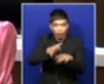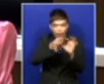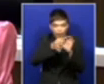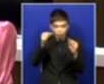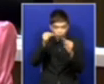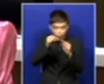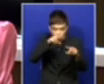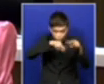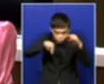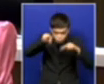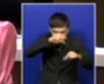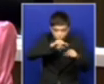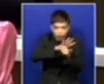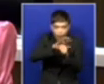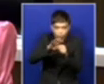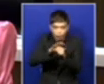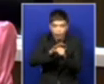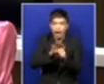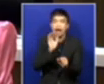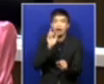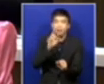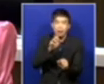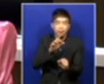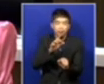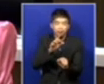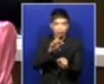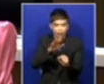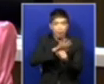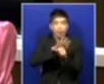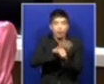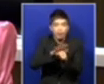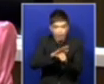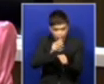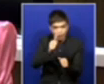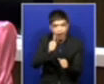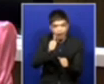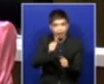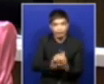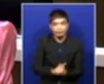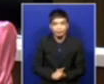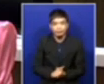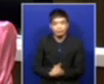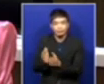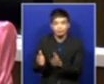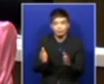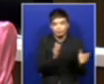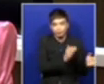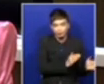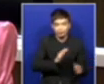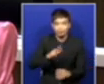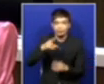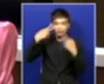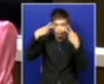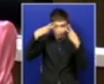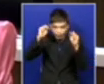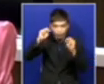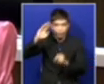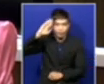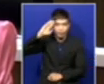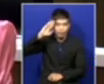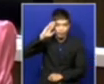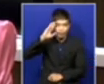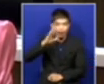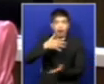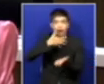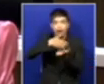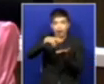โควิดแต่เอาแต่พอประมาณได้ไหมอ่ะประเด็นต่อมาท่านประธานที่เคารพครับพลเอกประยุทธ์จันทร์โอชาเคยพูดไว้ช่วงที่ประ